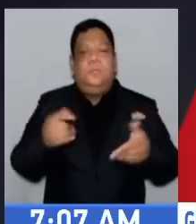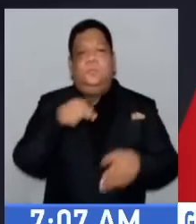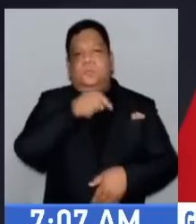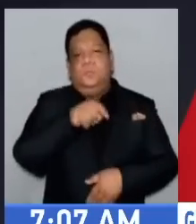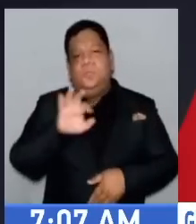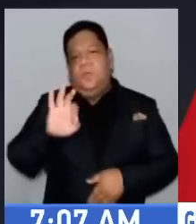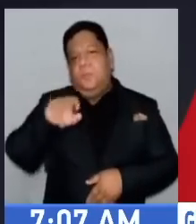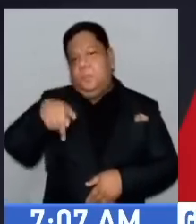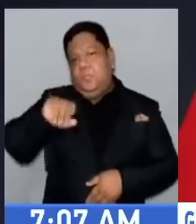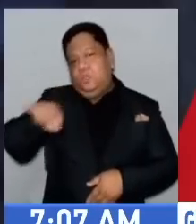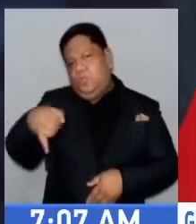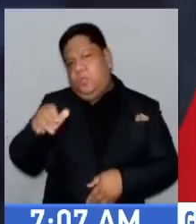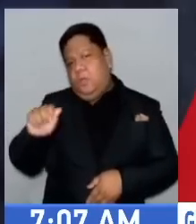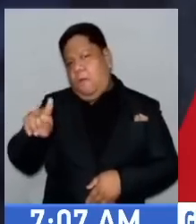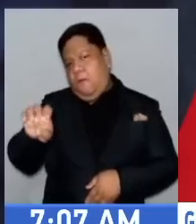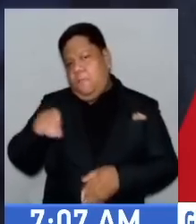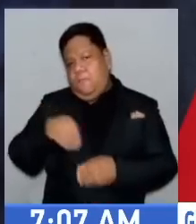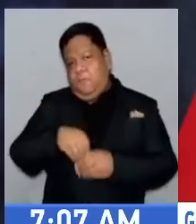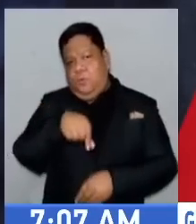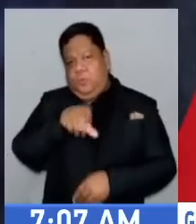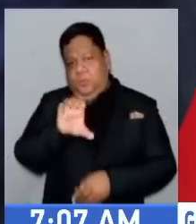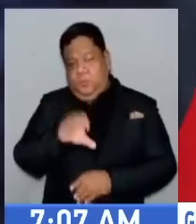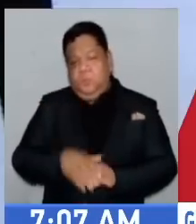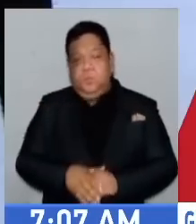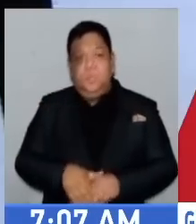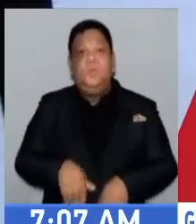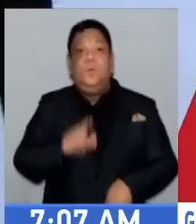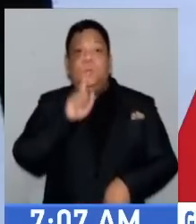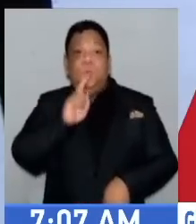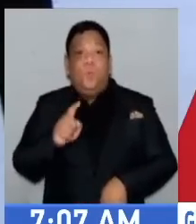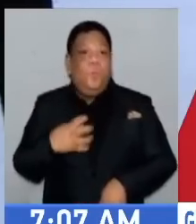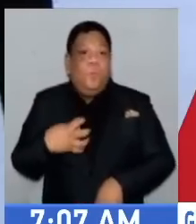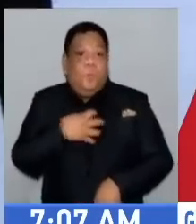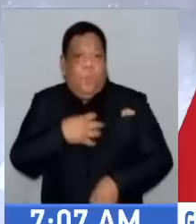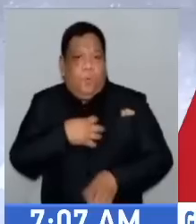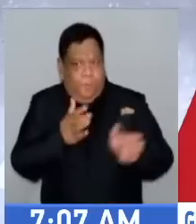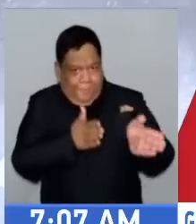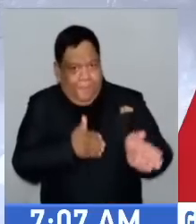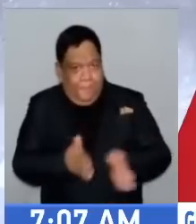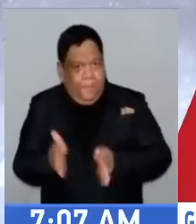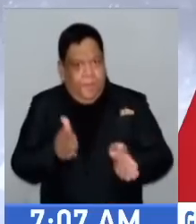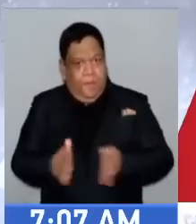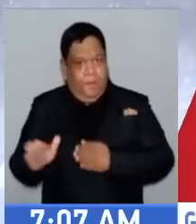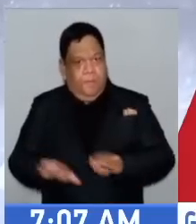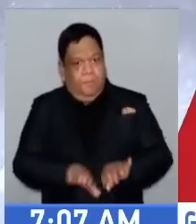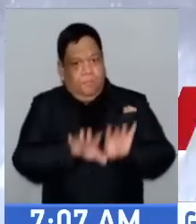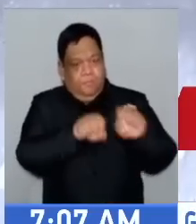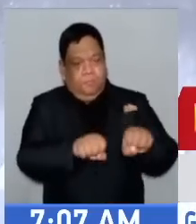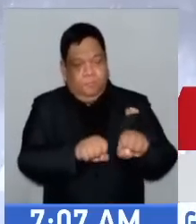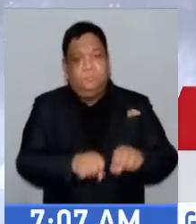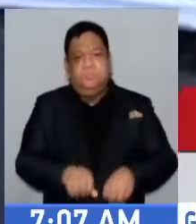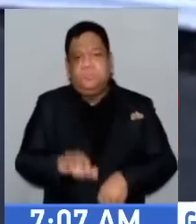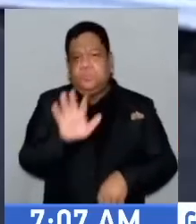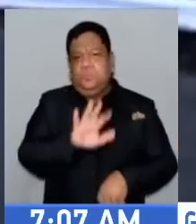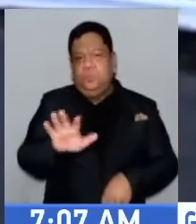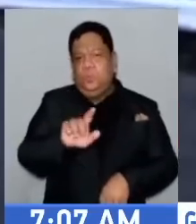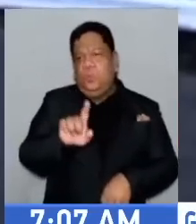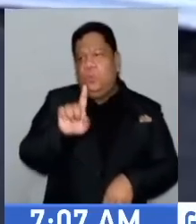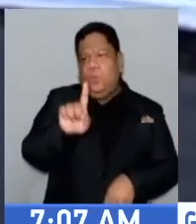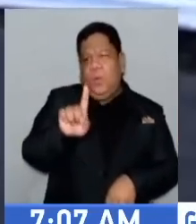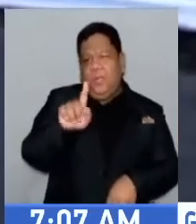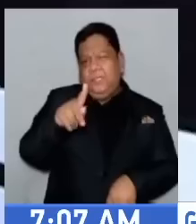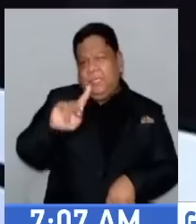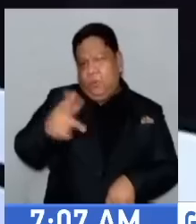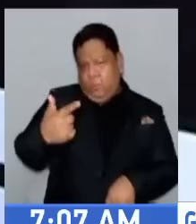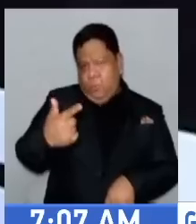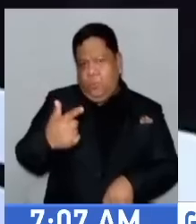ang subject ng bypass operation ng District Drug Enforcement Unit. Nasa 1 kilo at 50 gramo ng droga ang nakuha sa kanya. Nagkakahalaga ito